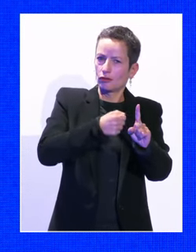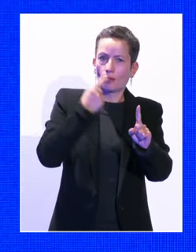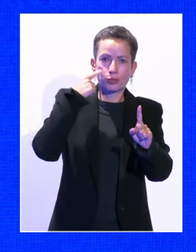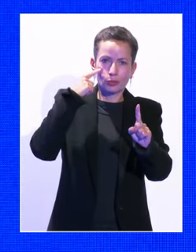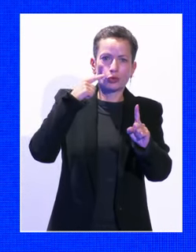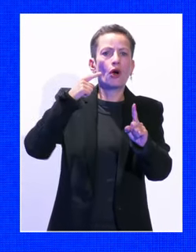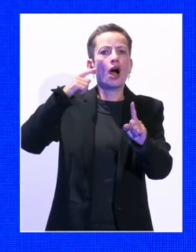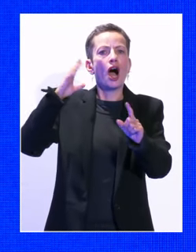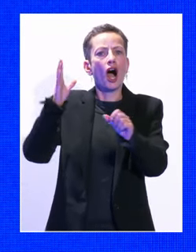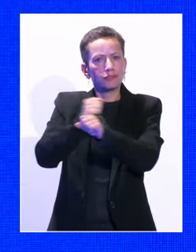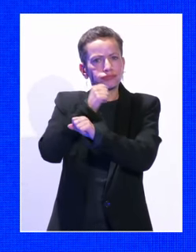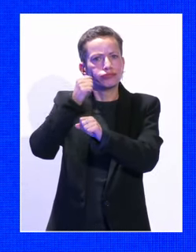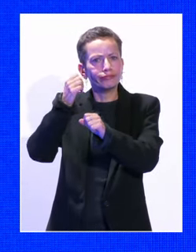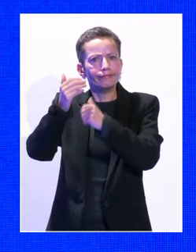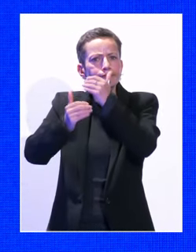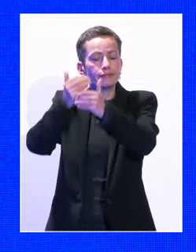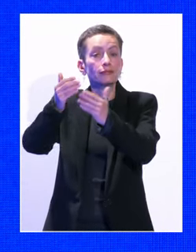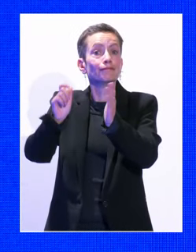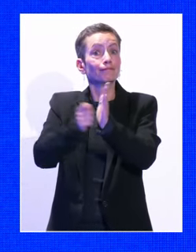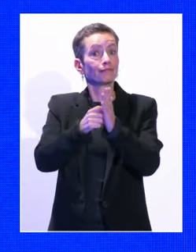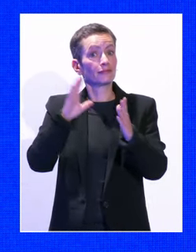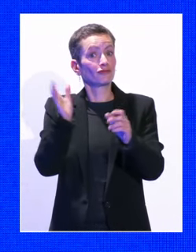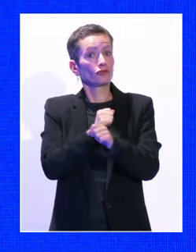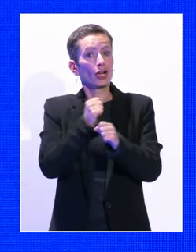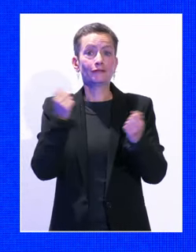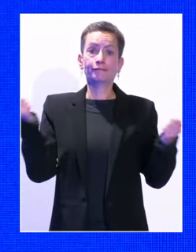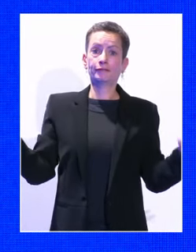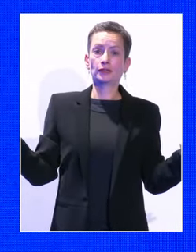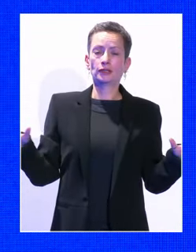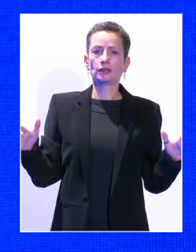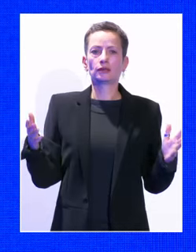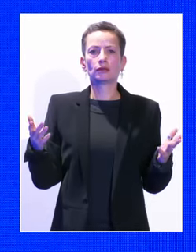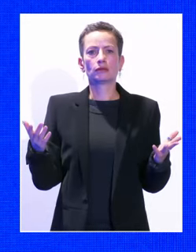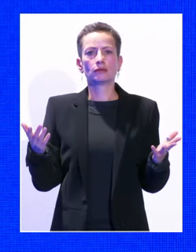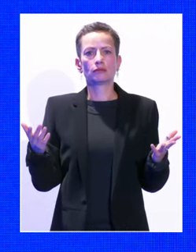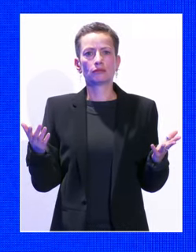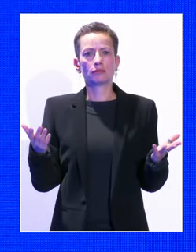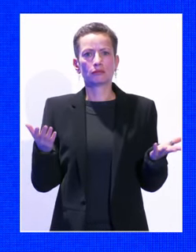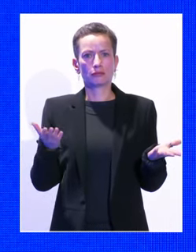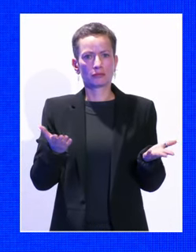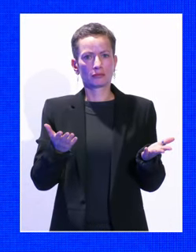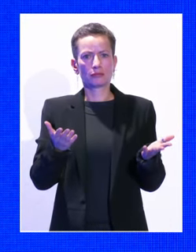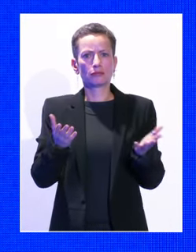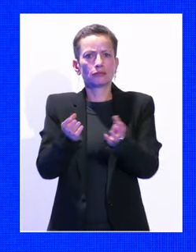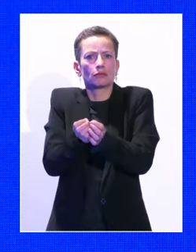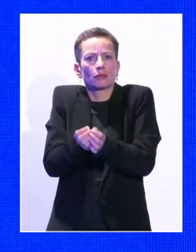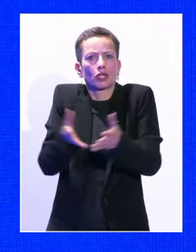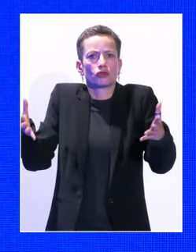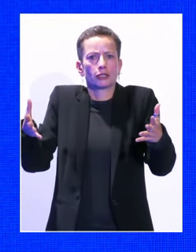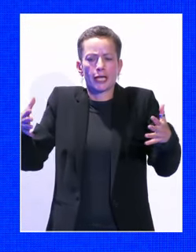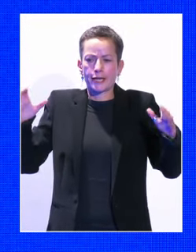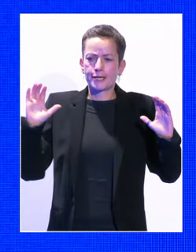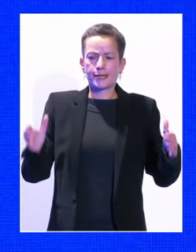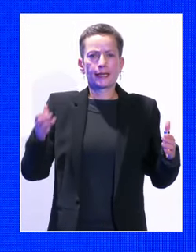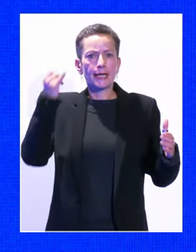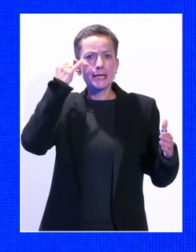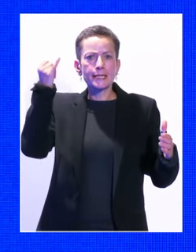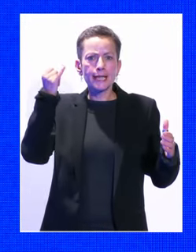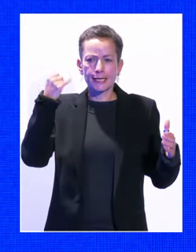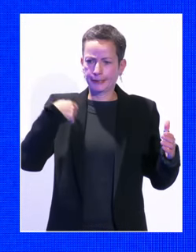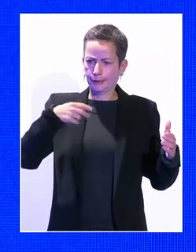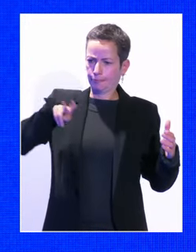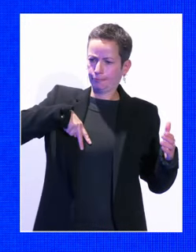victoire... Et une fois la victoire acquise, à se servir de cette majorité pour imposer ses idées aux